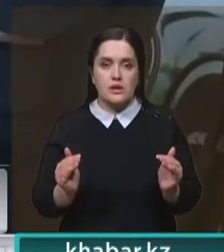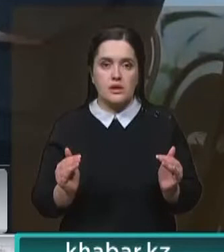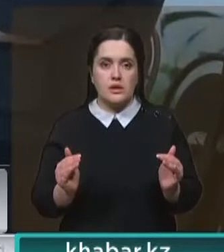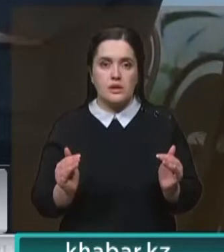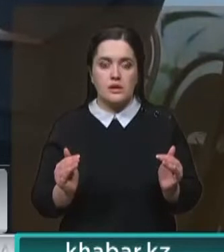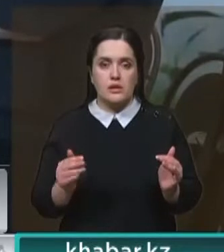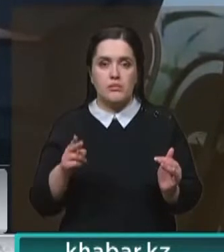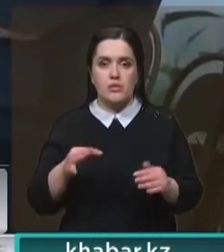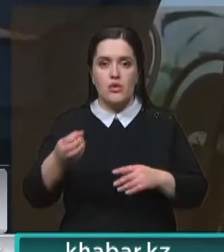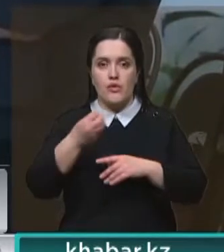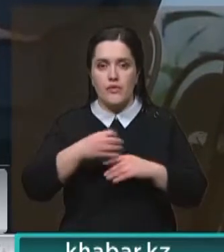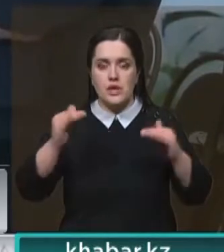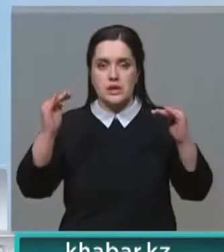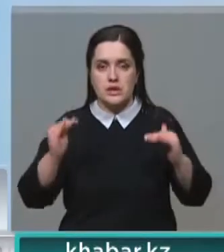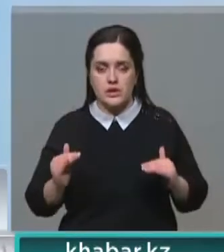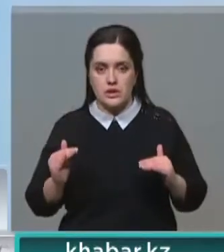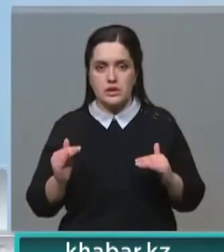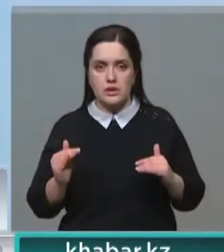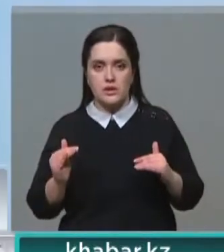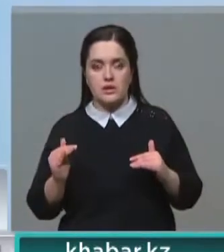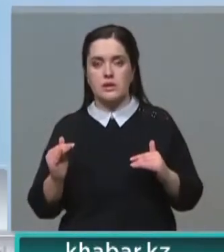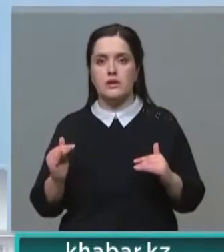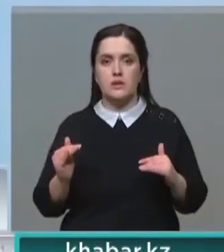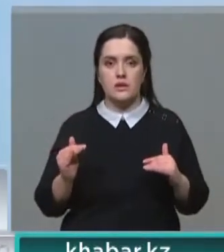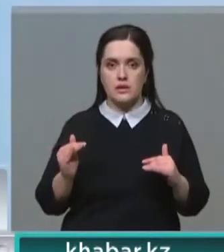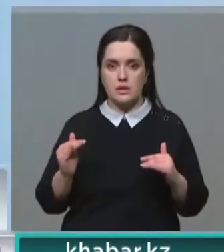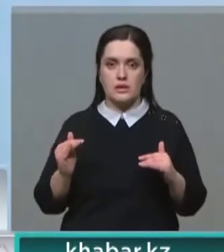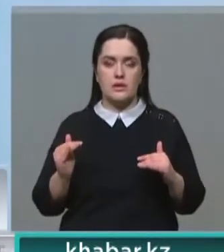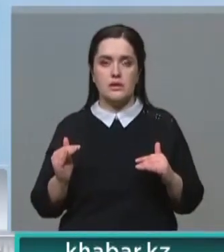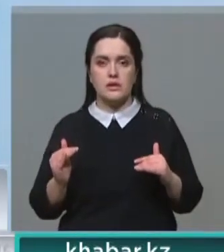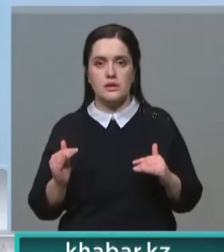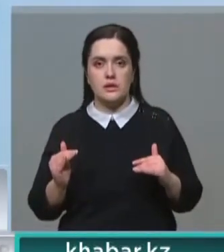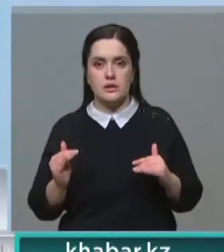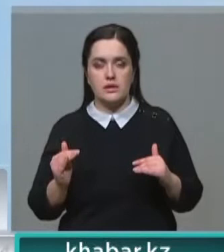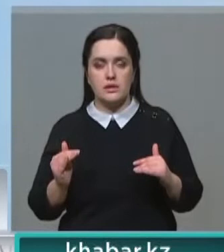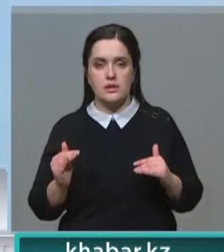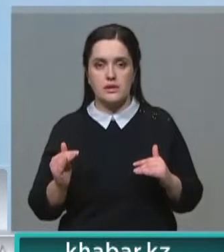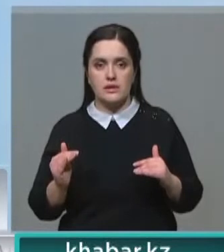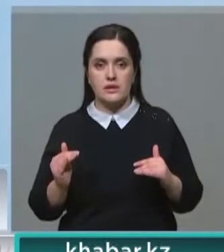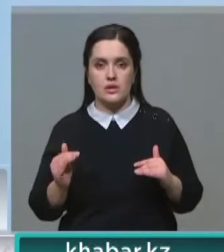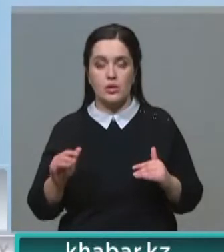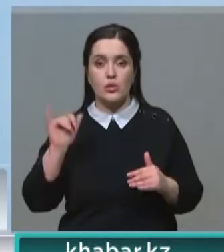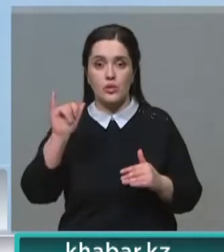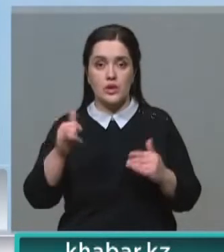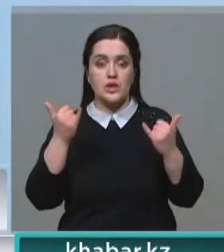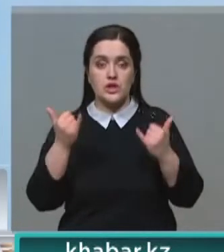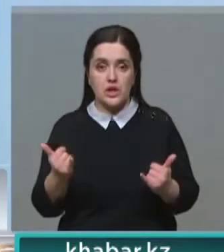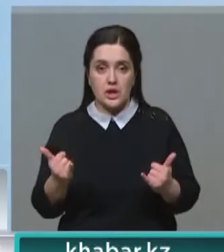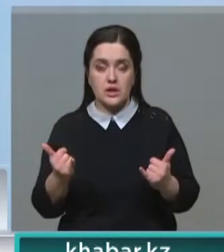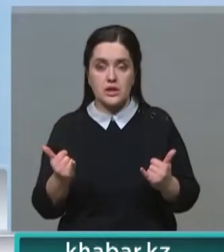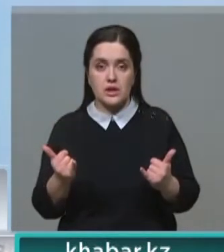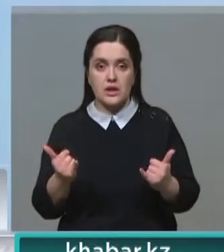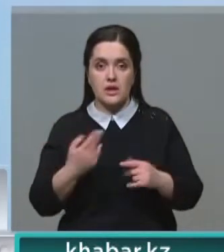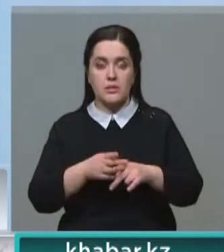выбросам снижена вас процентов сейчас когда танос . у них сейчас протяжно городская